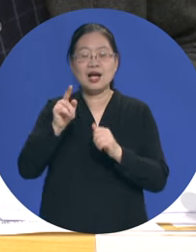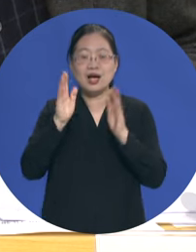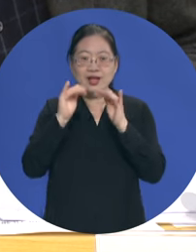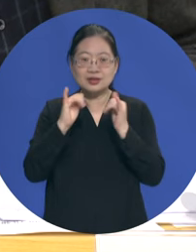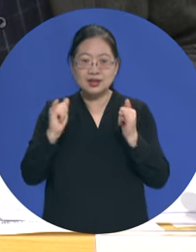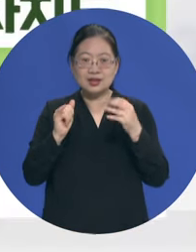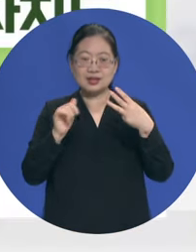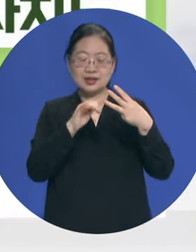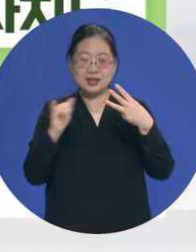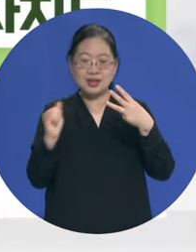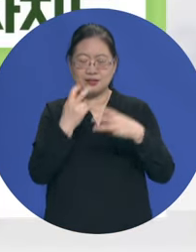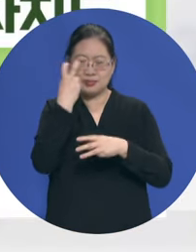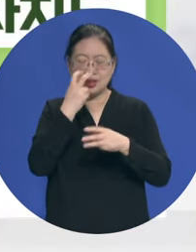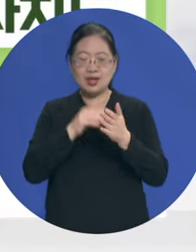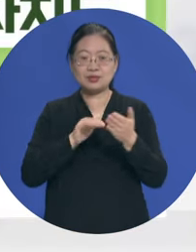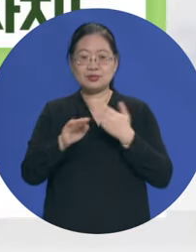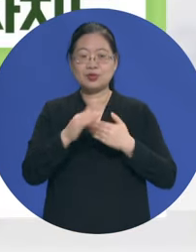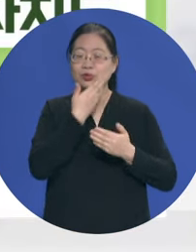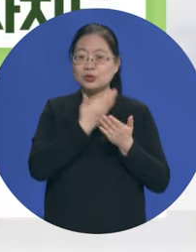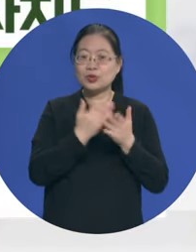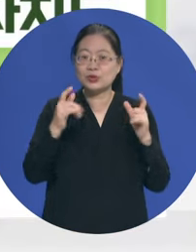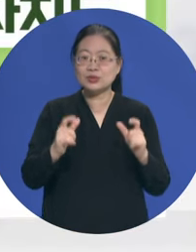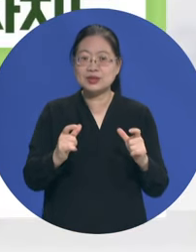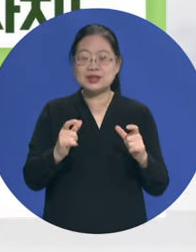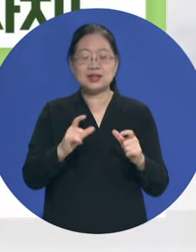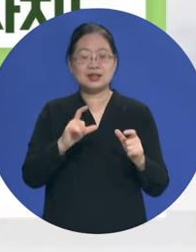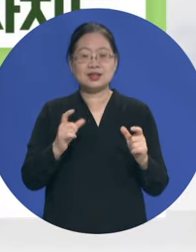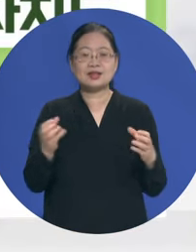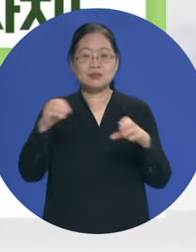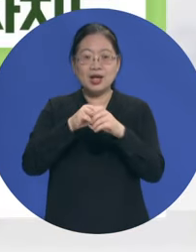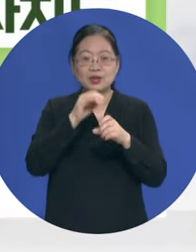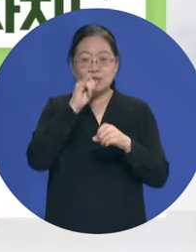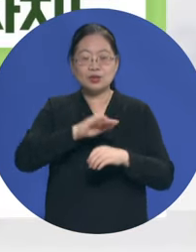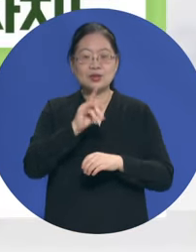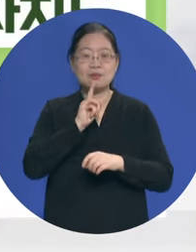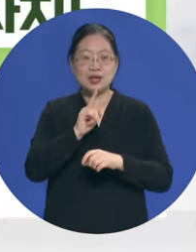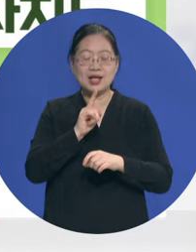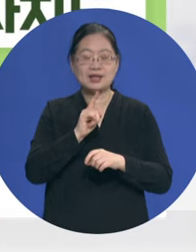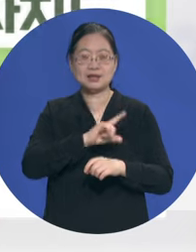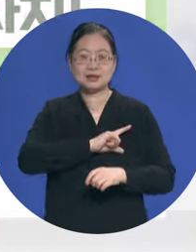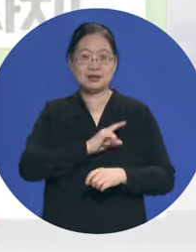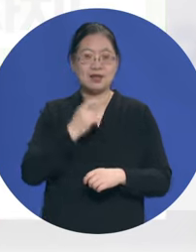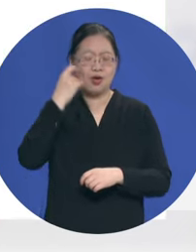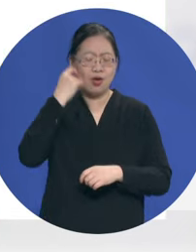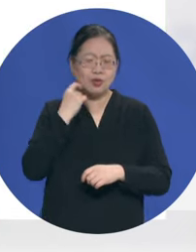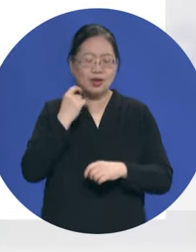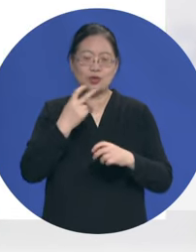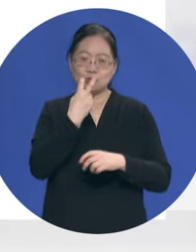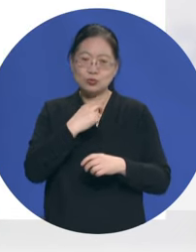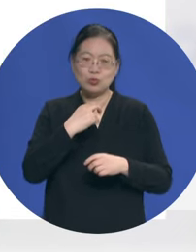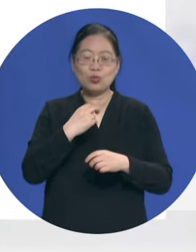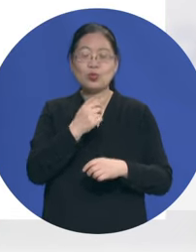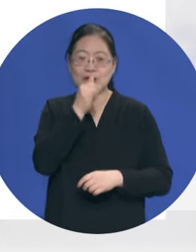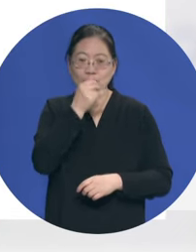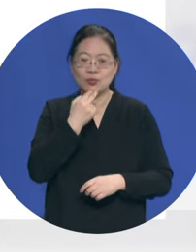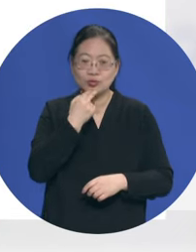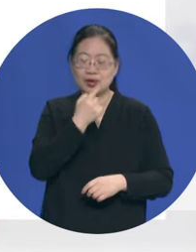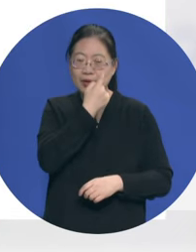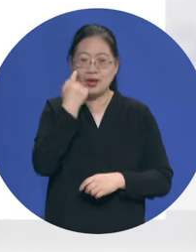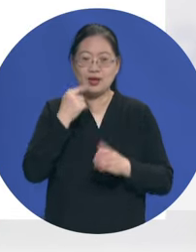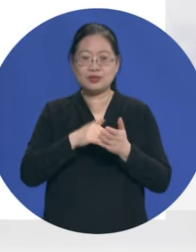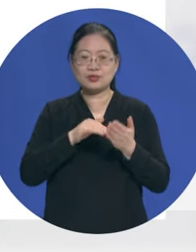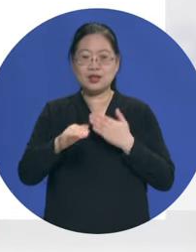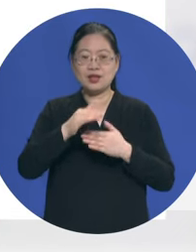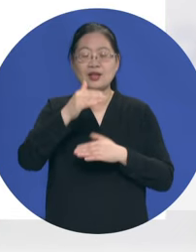심사 과정을 거쳐 경기도 주요도시 지명 결합 우리말 이름 어감과 지명 중복 여부 등을 고려해 개 최종